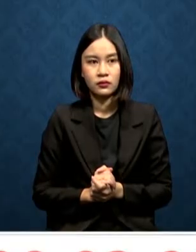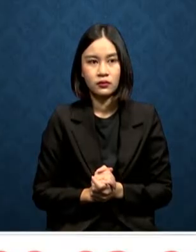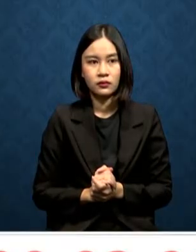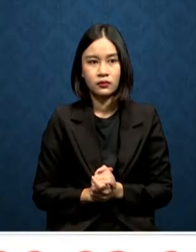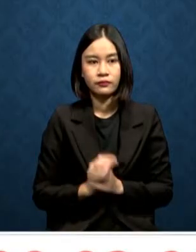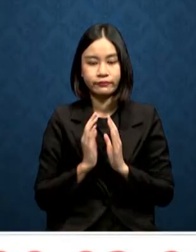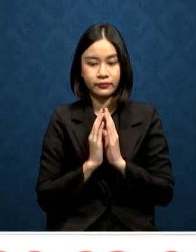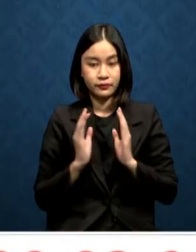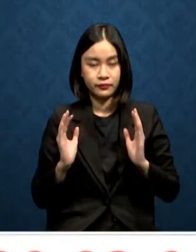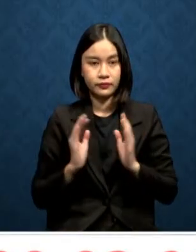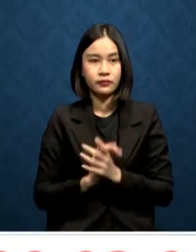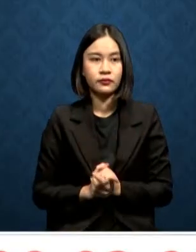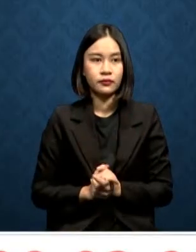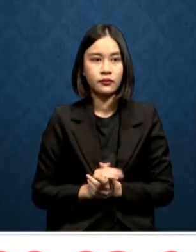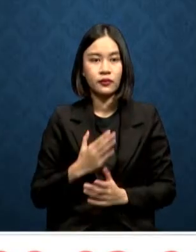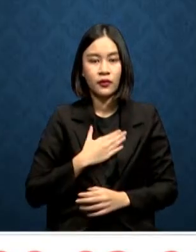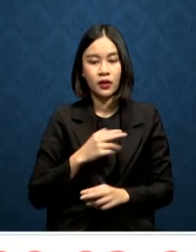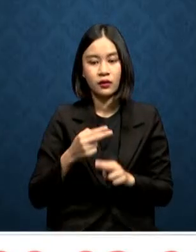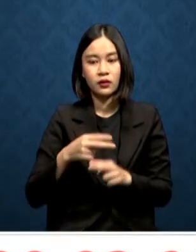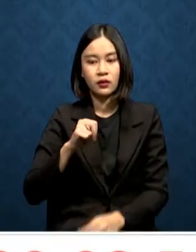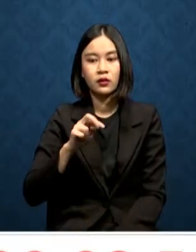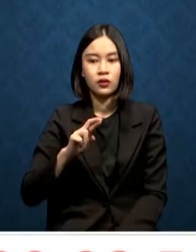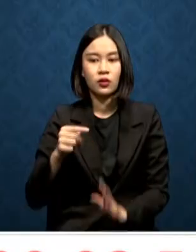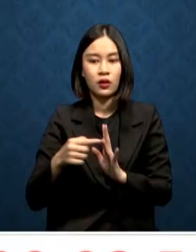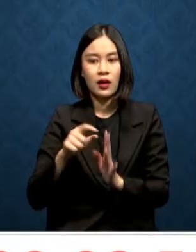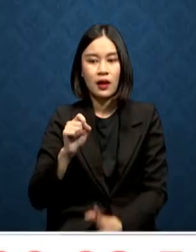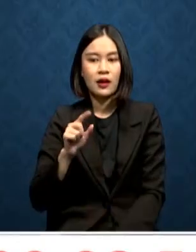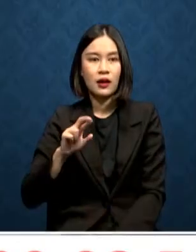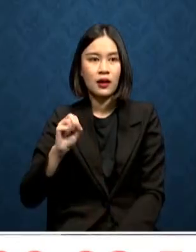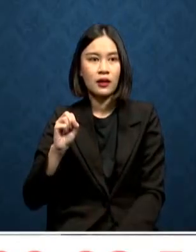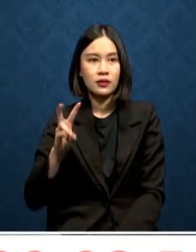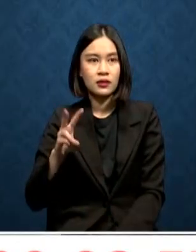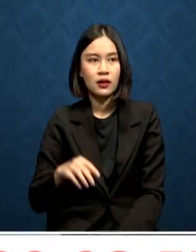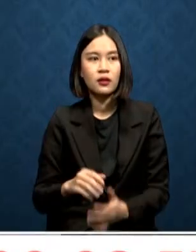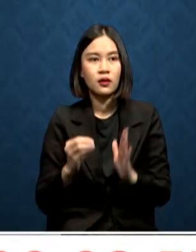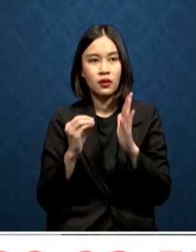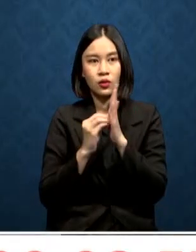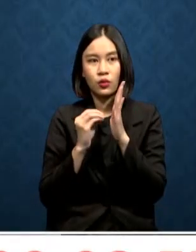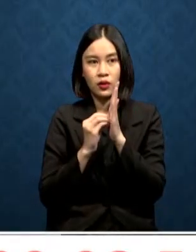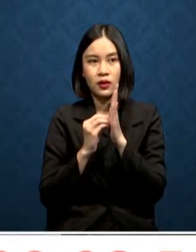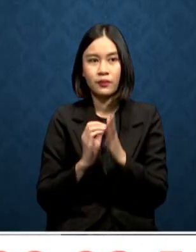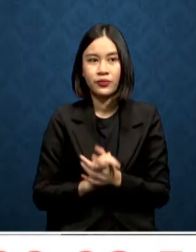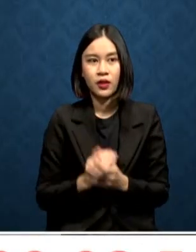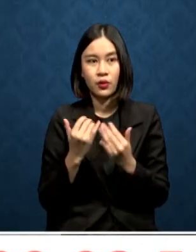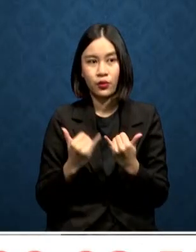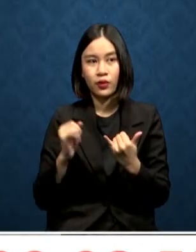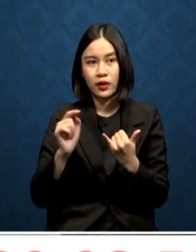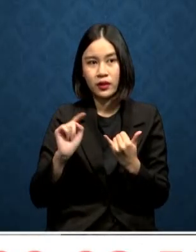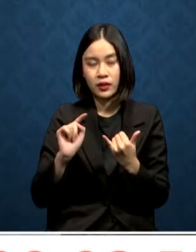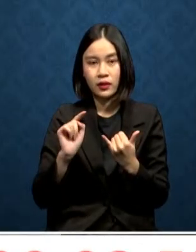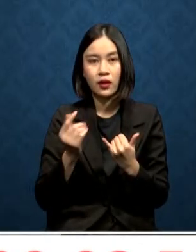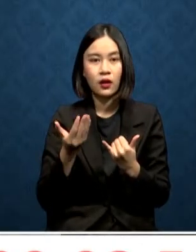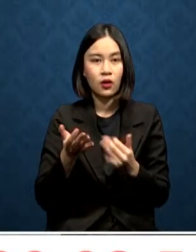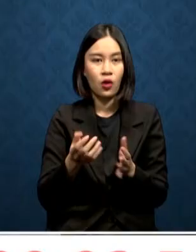ขอบคุณครับท่านประธานครับผมนรเศรษฐ์ปรัชญากรนะครับสมาชิกวุฒิสภากรุงเทพมหานครนะครับวันนี้ขออนุญาต